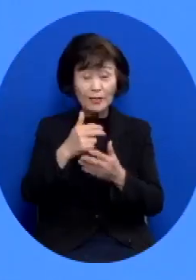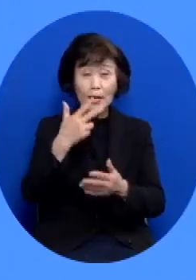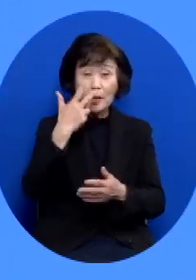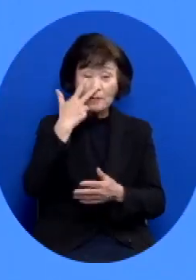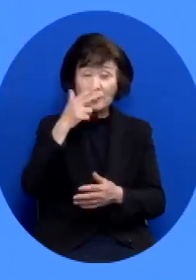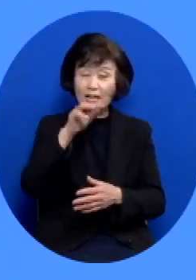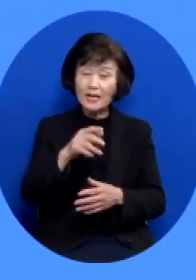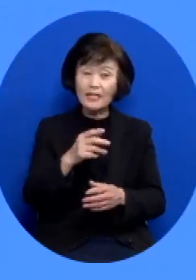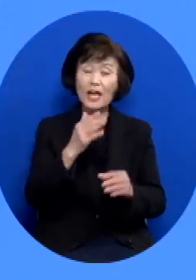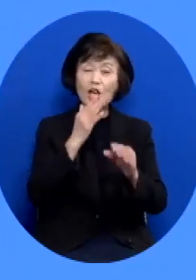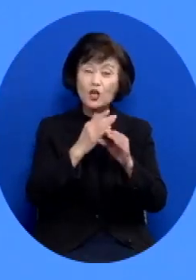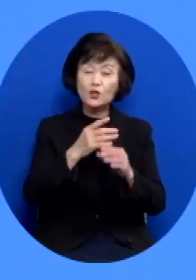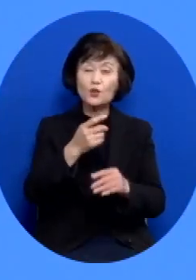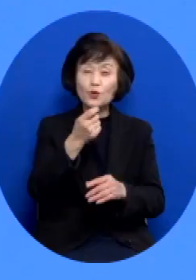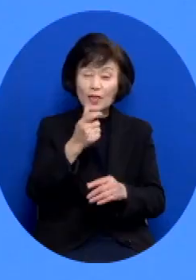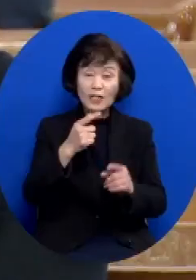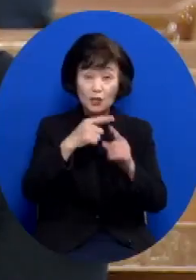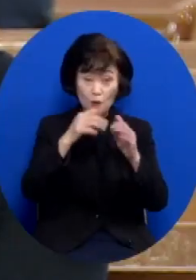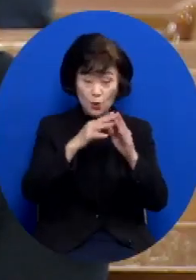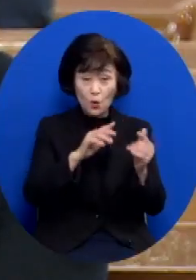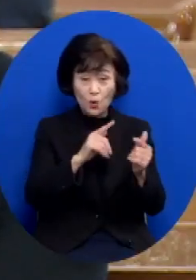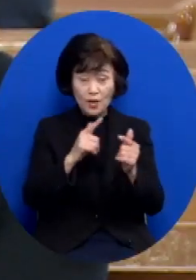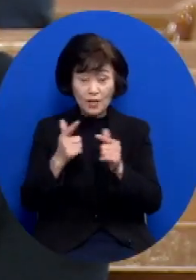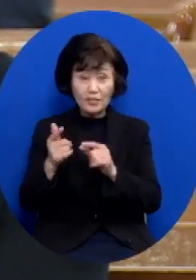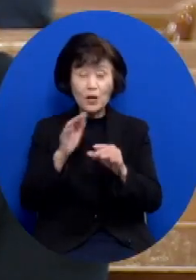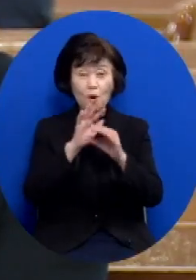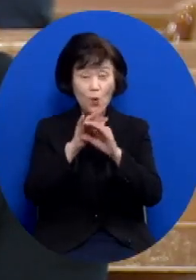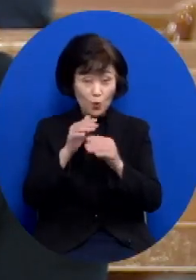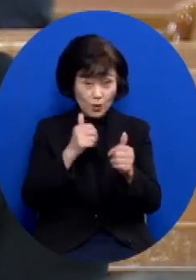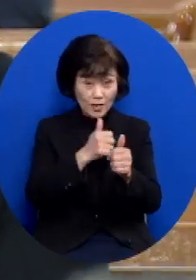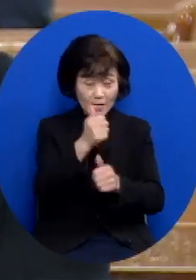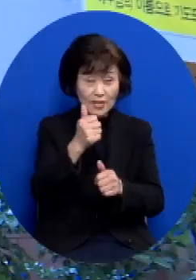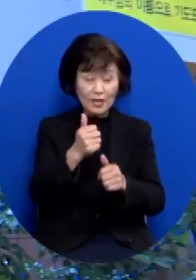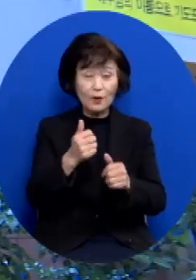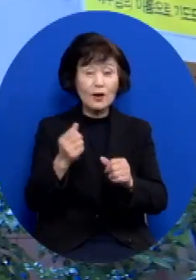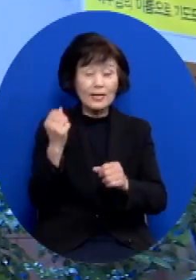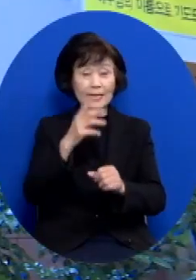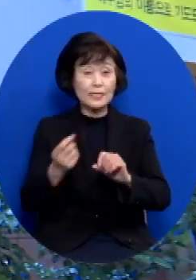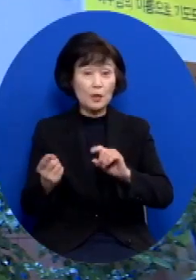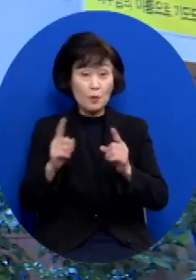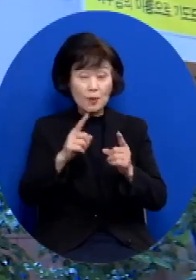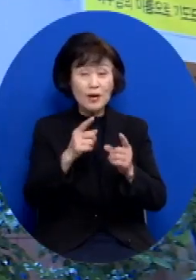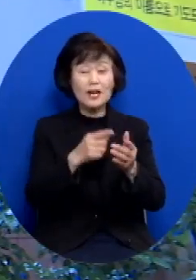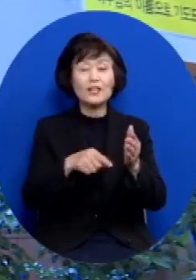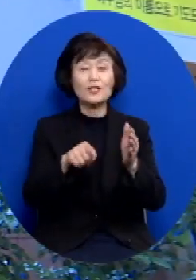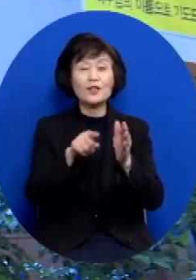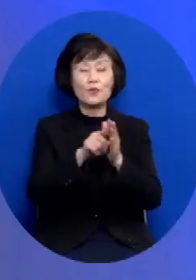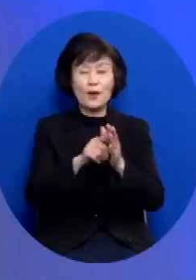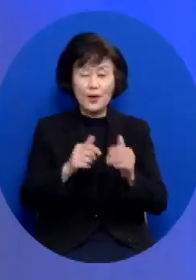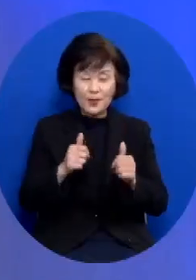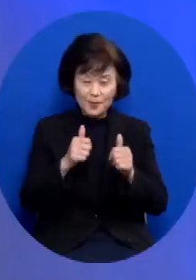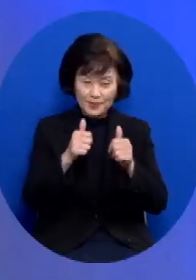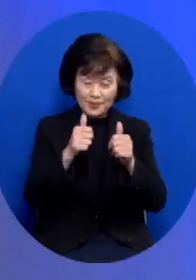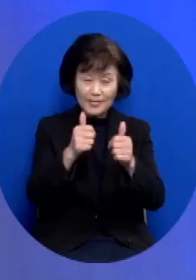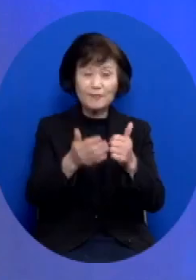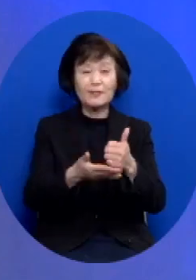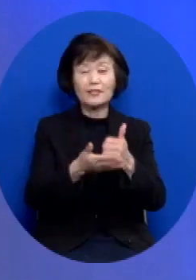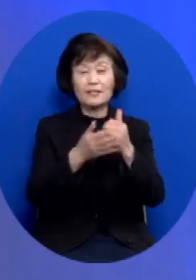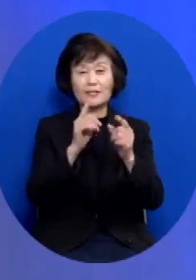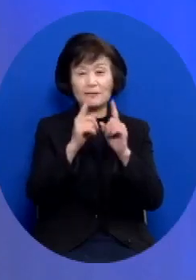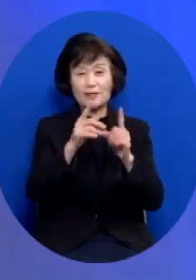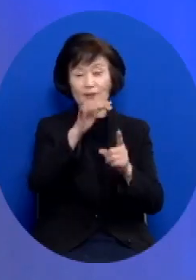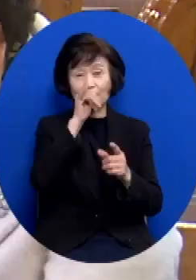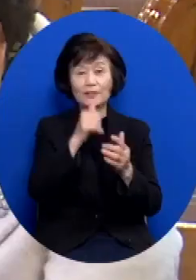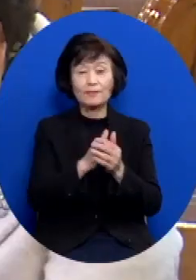중소형 교회들이 코로나를 극복하고 힘차게 부흥해 나갈 수 있도록 최선을 다해 섬기겠다며 포부를 밝혔습니다.